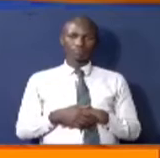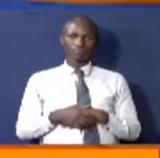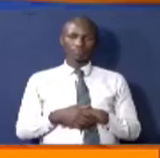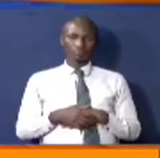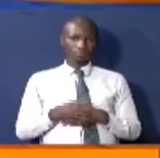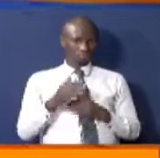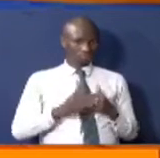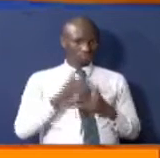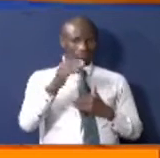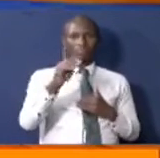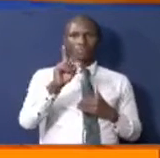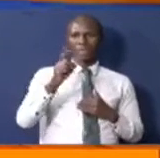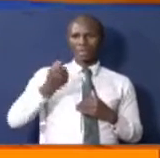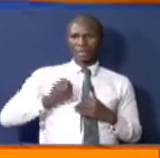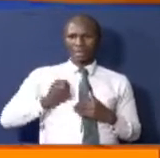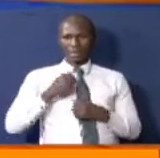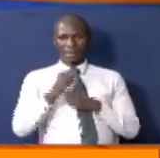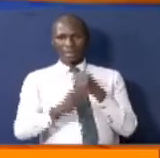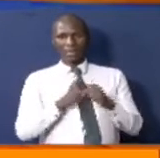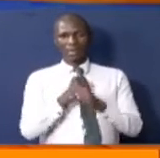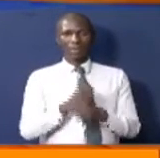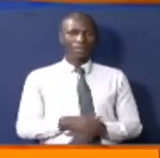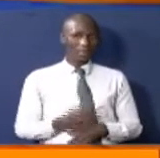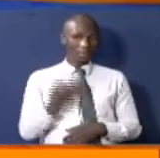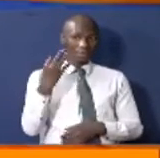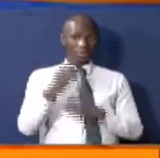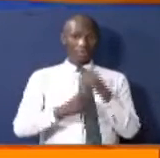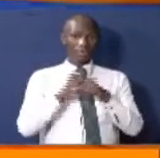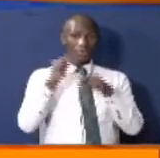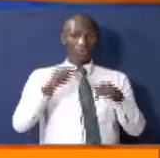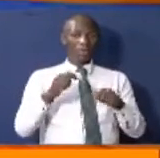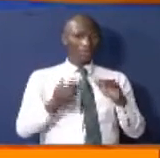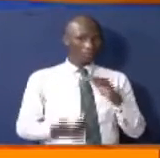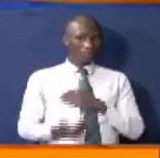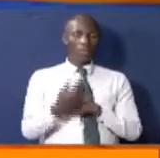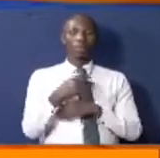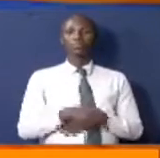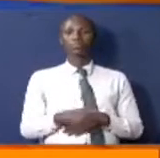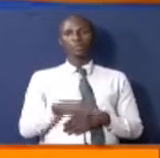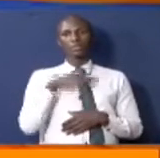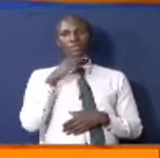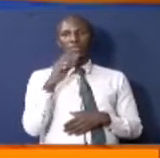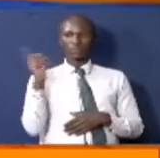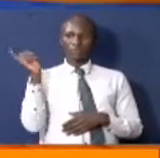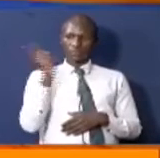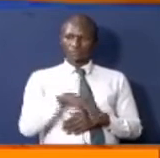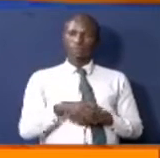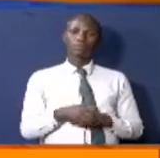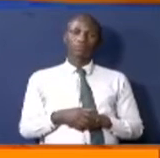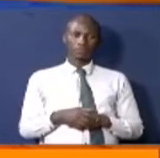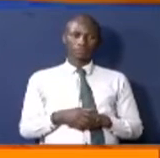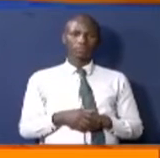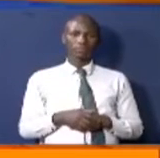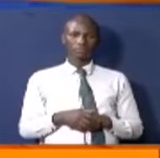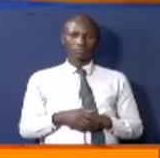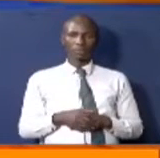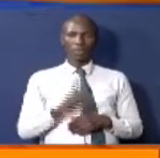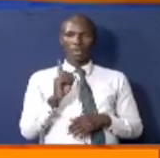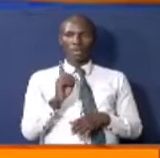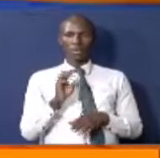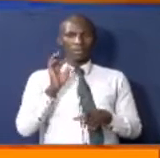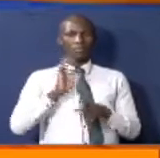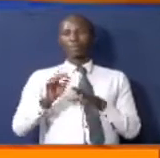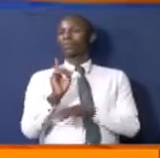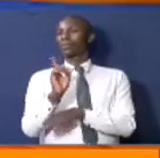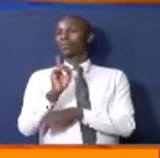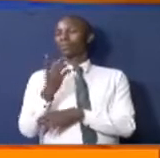Tuisonga na mbeni kana Keletu kamwika ina ukuu wa miaka itatu kiokoni cha Umunthi nikeithiwe kamina Kutiwa ni Thayu wako. Itina wa kando imwe na ila yetito